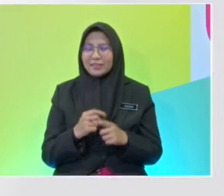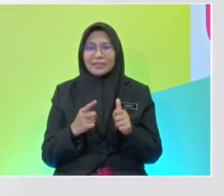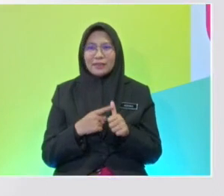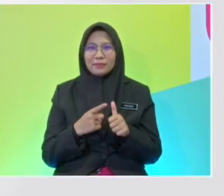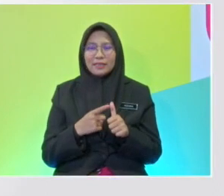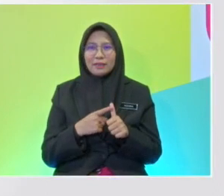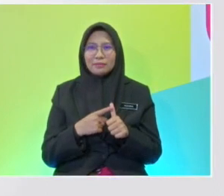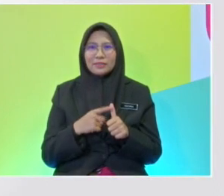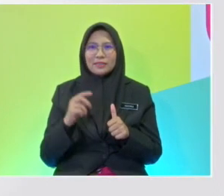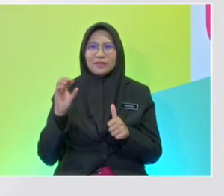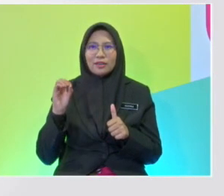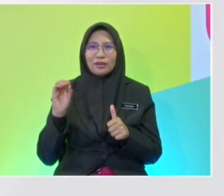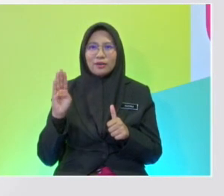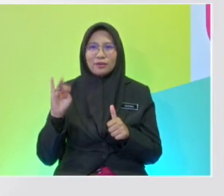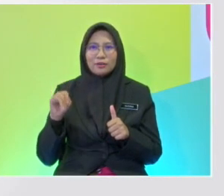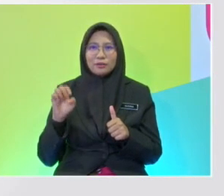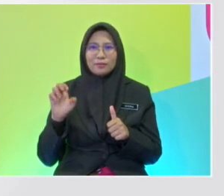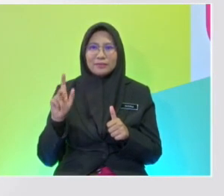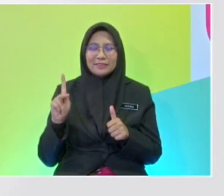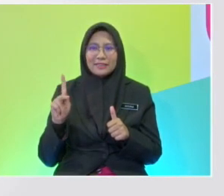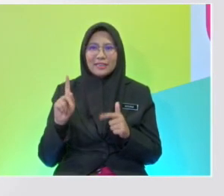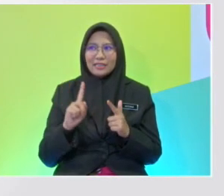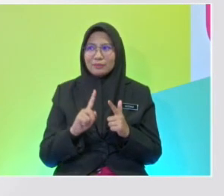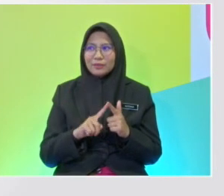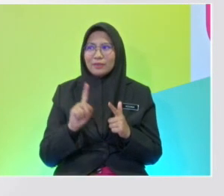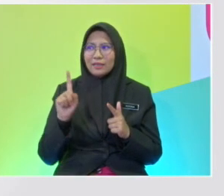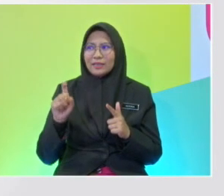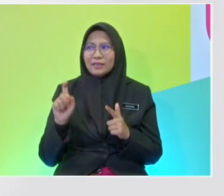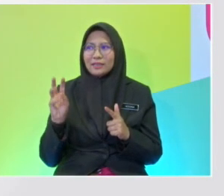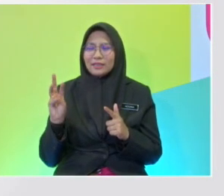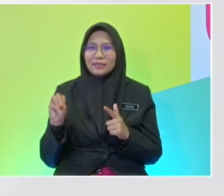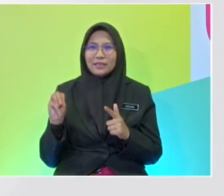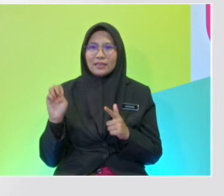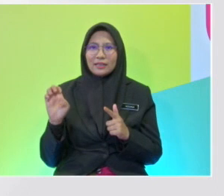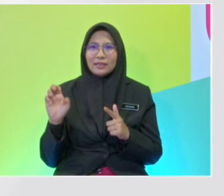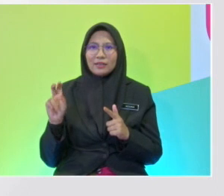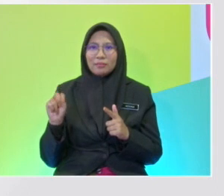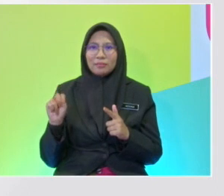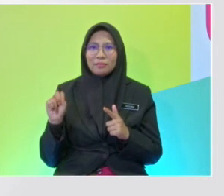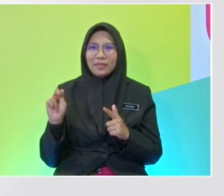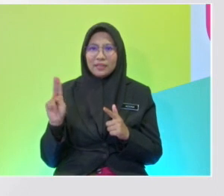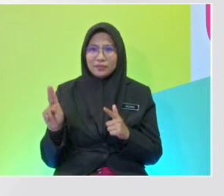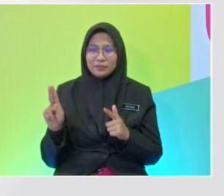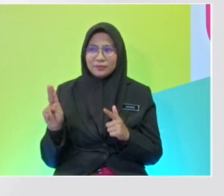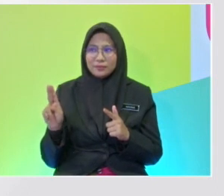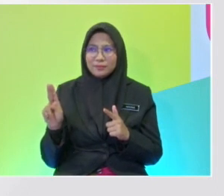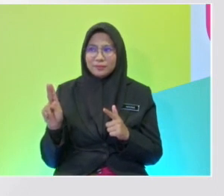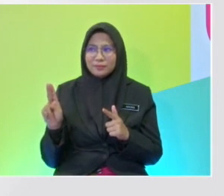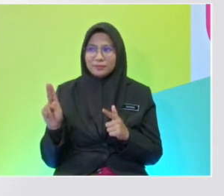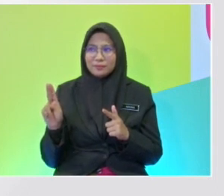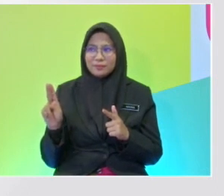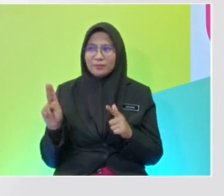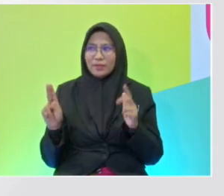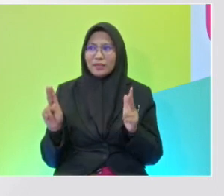objek Oke klik menu rendering saya pilih material editor Oke